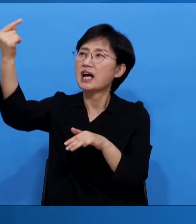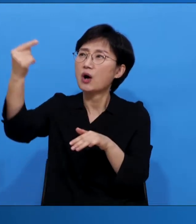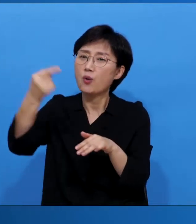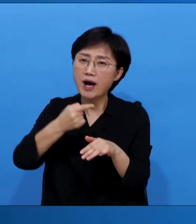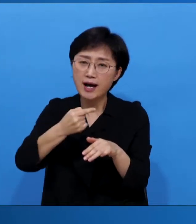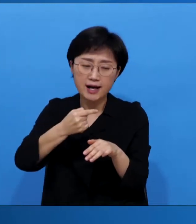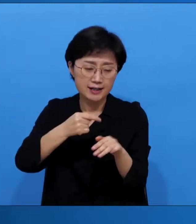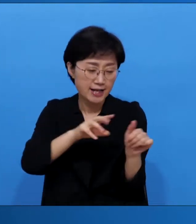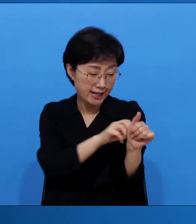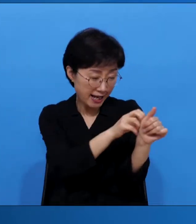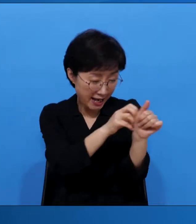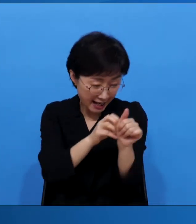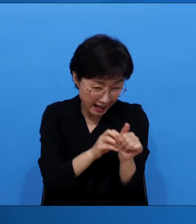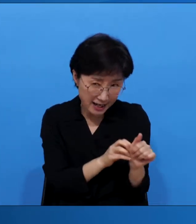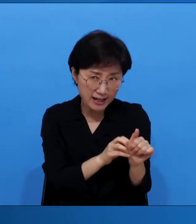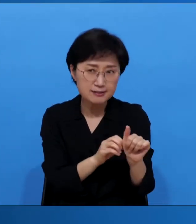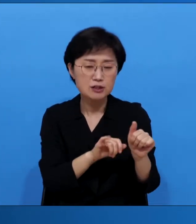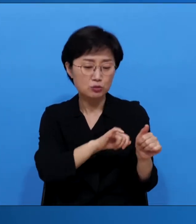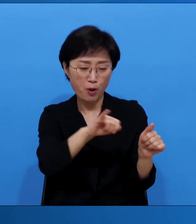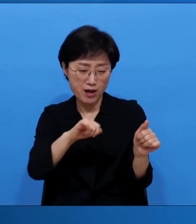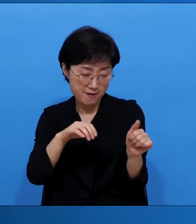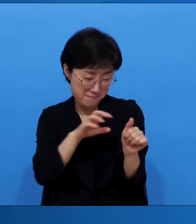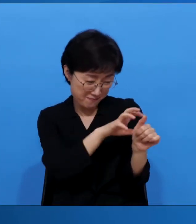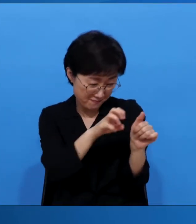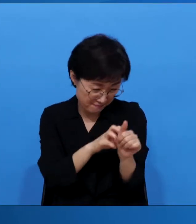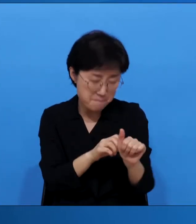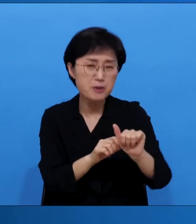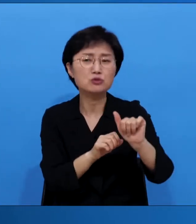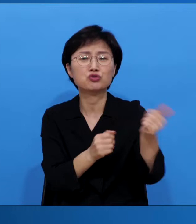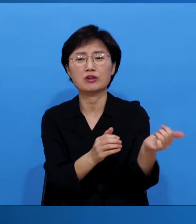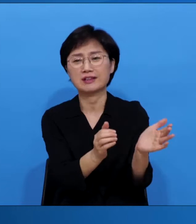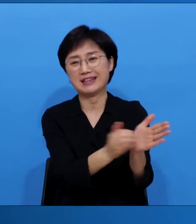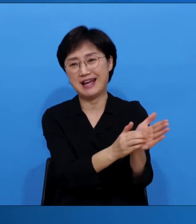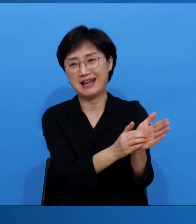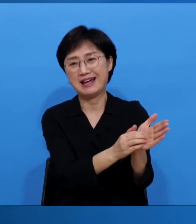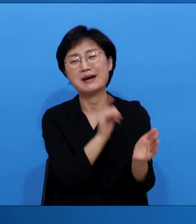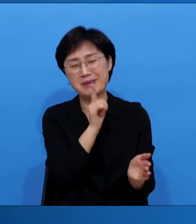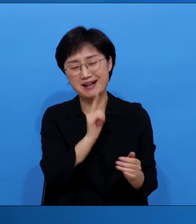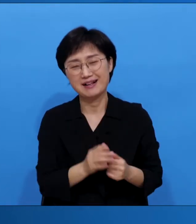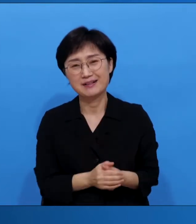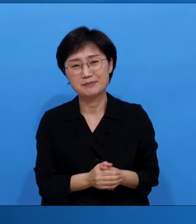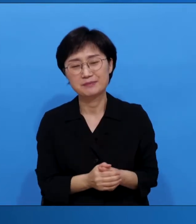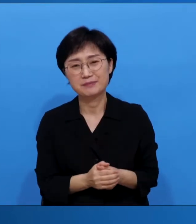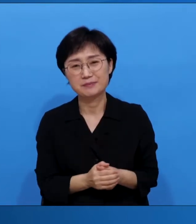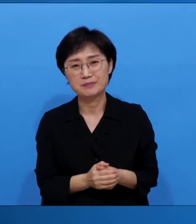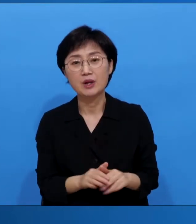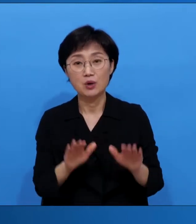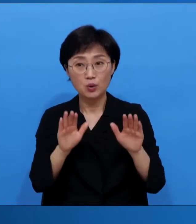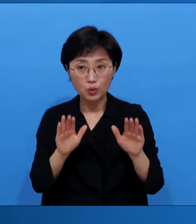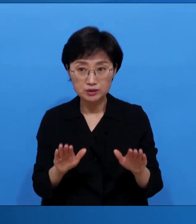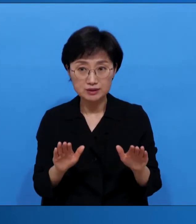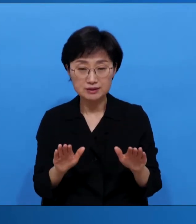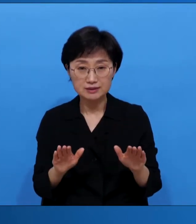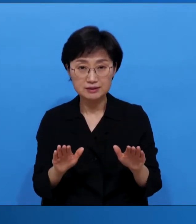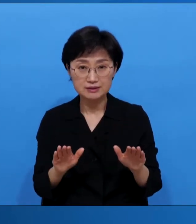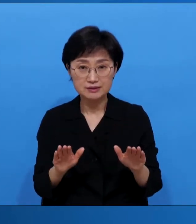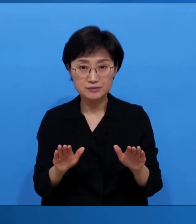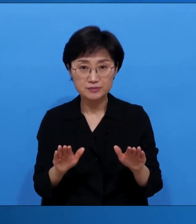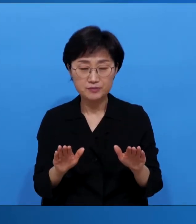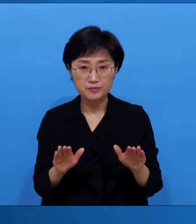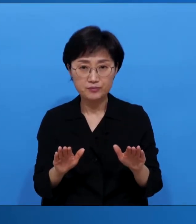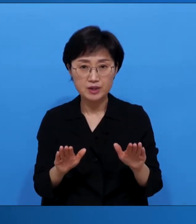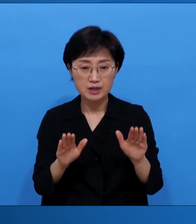있습니다. The Bible records that the angel of the Lord struck King Herod and his body was filled with worms. 오늘 굉장히